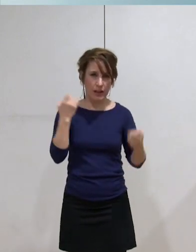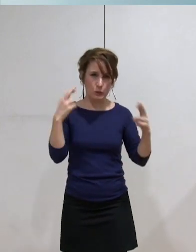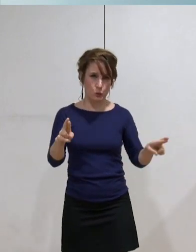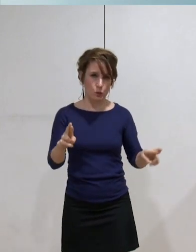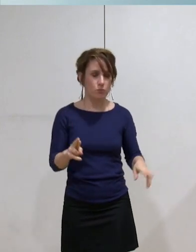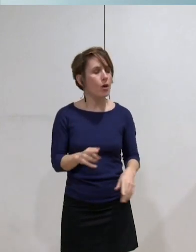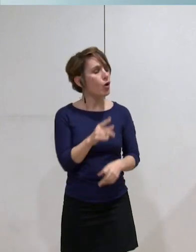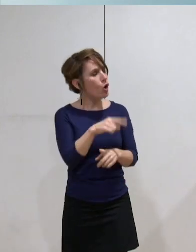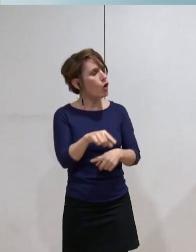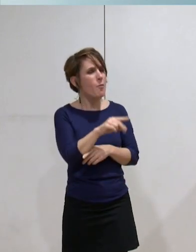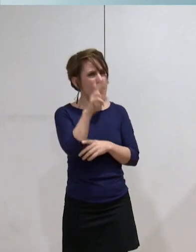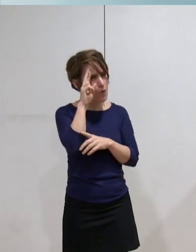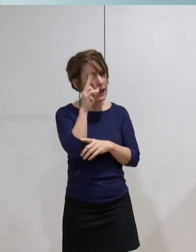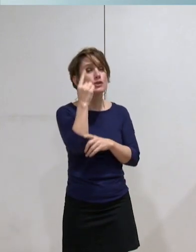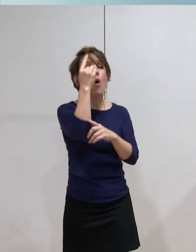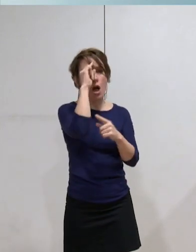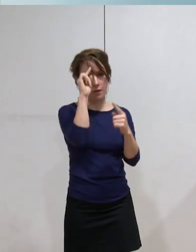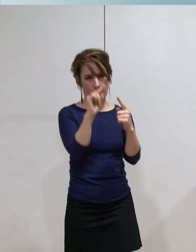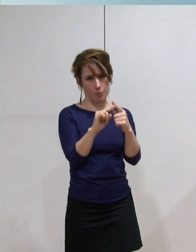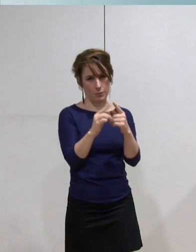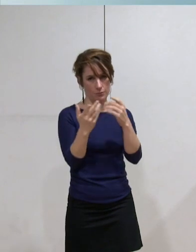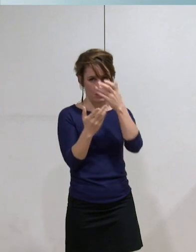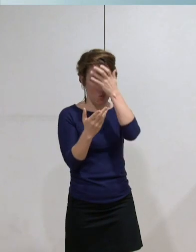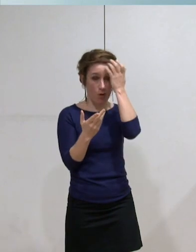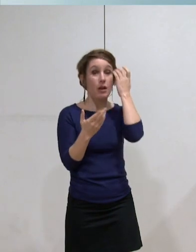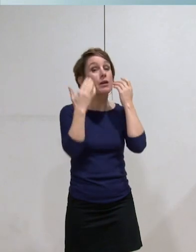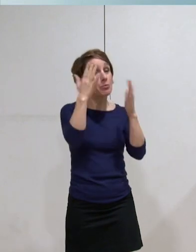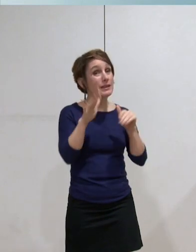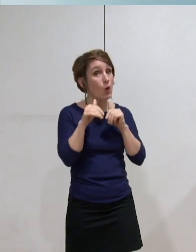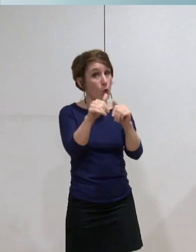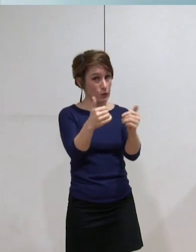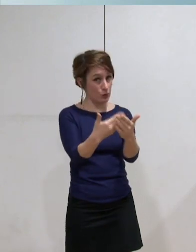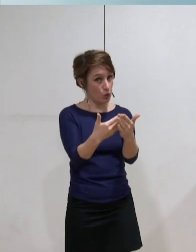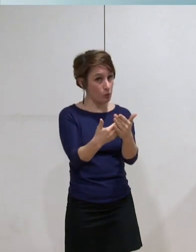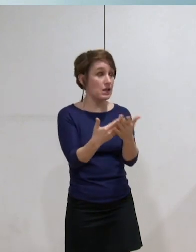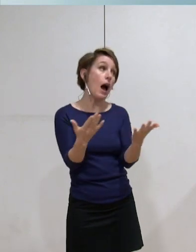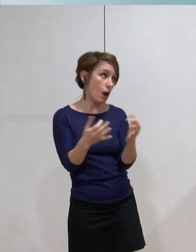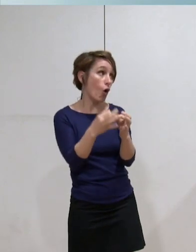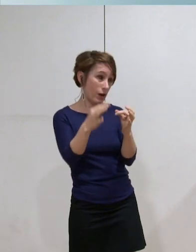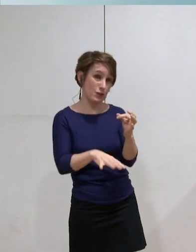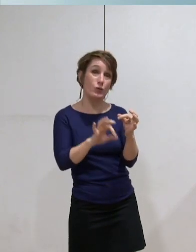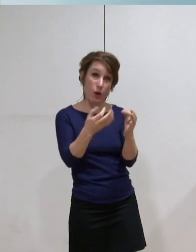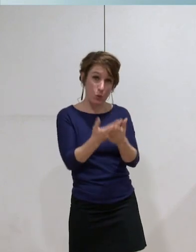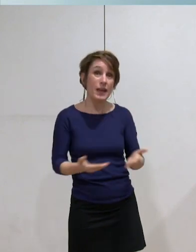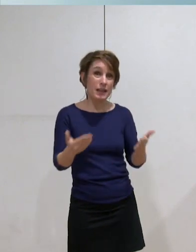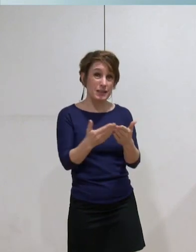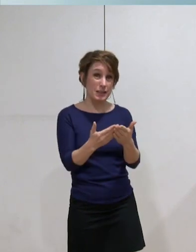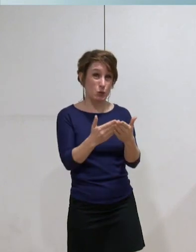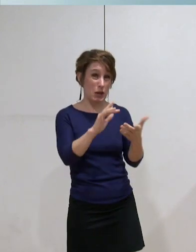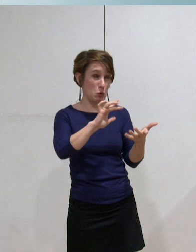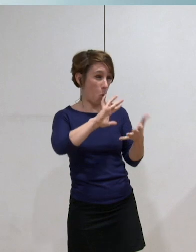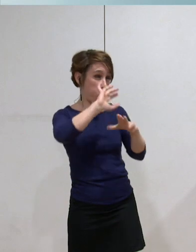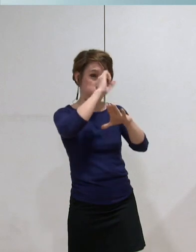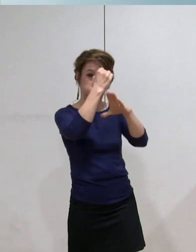un point continuons ainsi et alors la situation de la ville de Grenoble sera dégradée à un point tel que